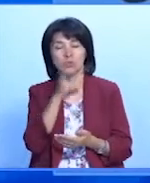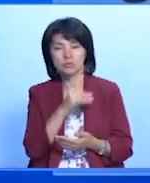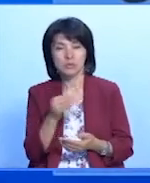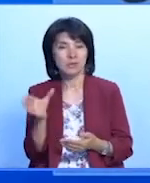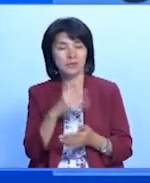начинаниях